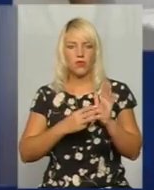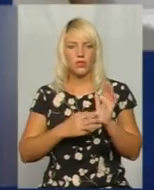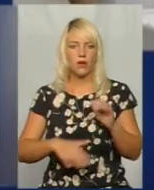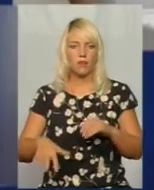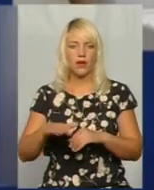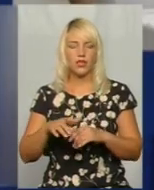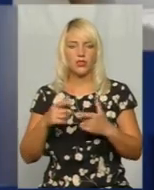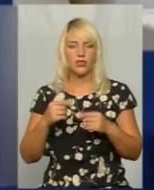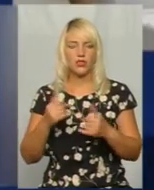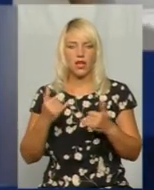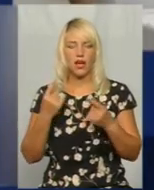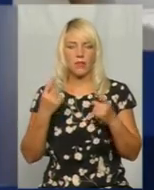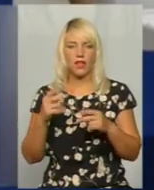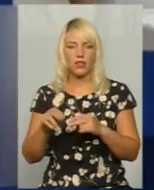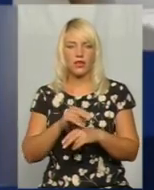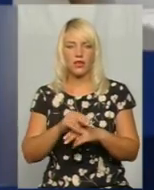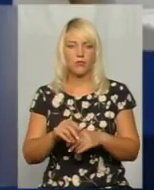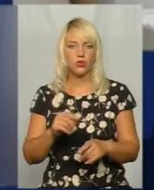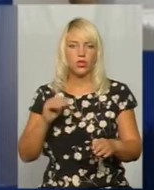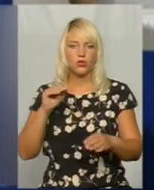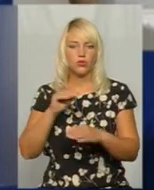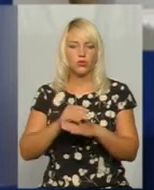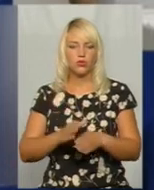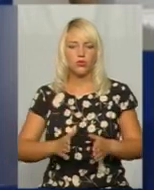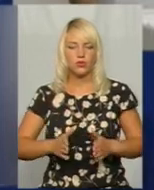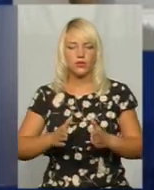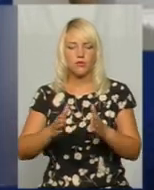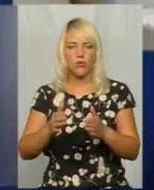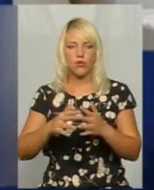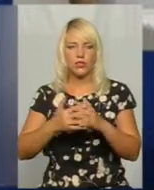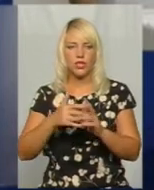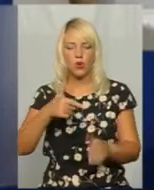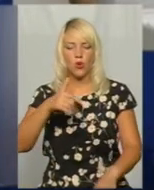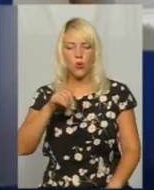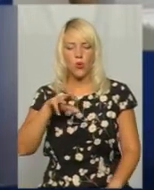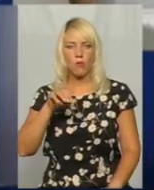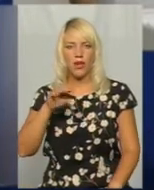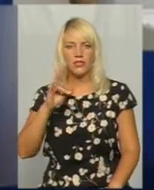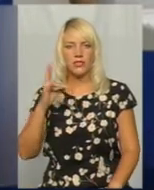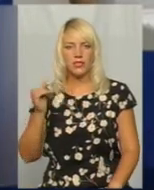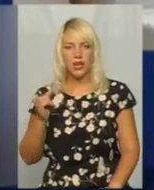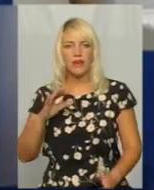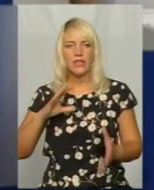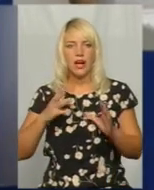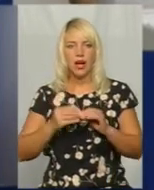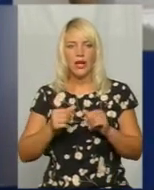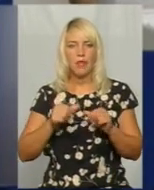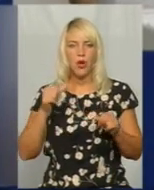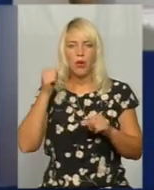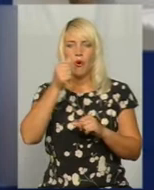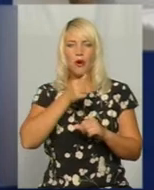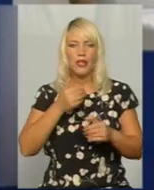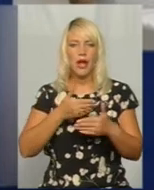там, де капітальний ремонт до такої смуги села Гумінці. І, взагалі, в минулому році ми